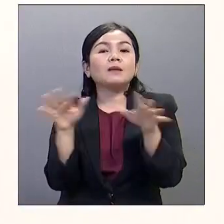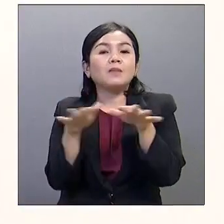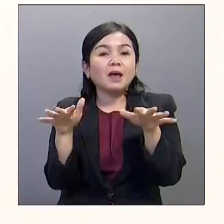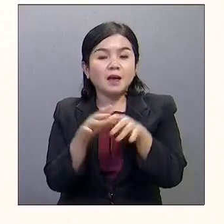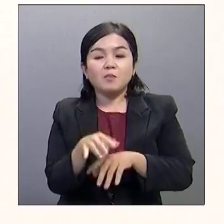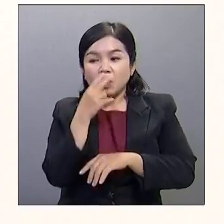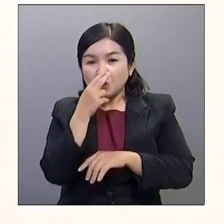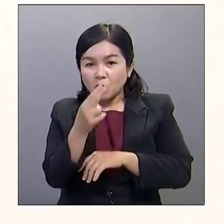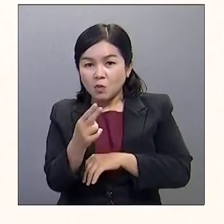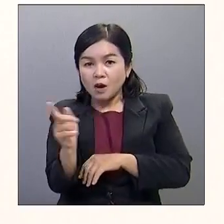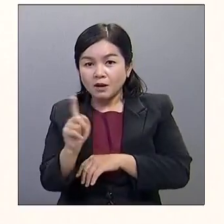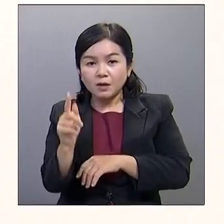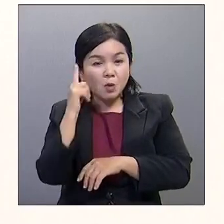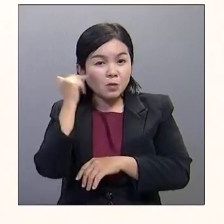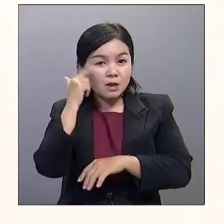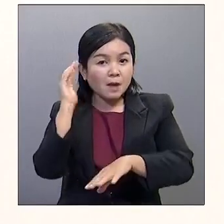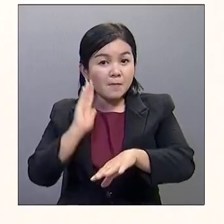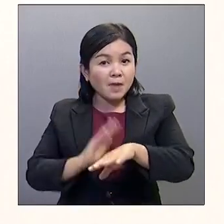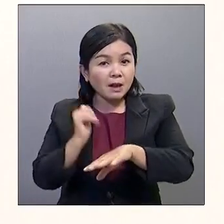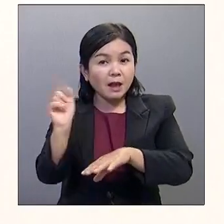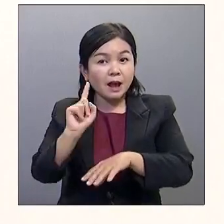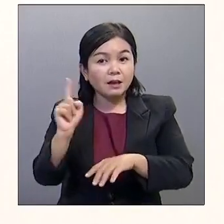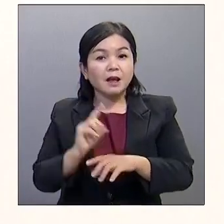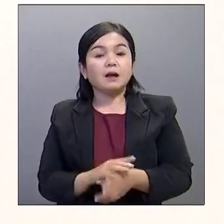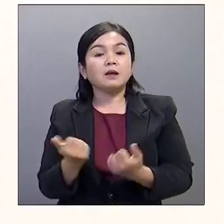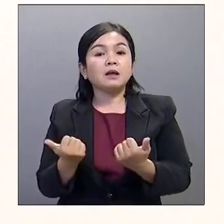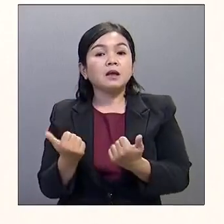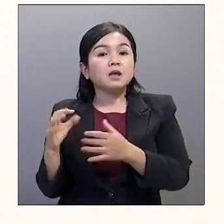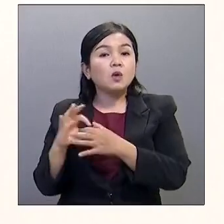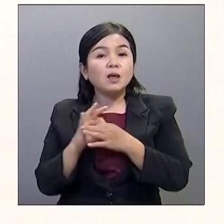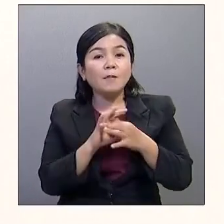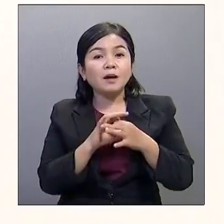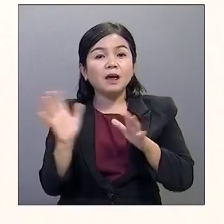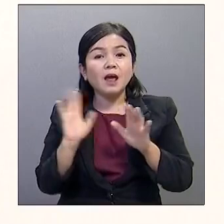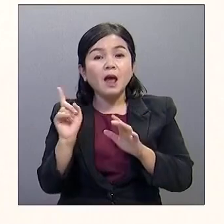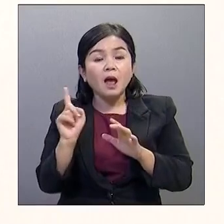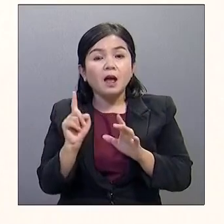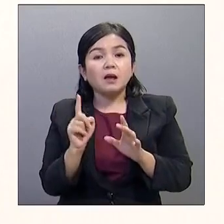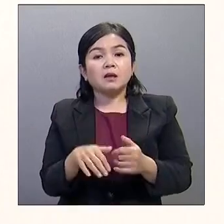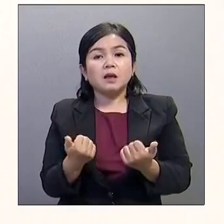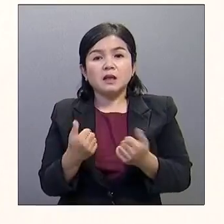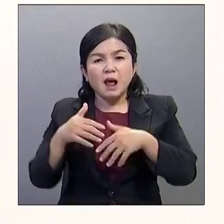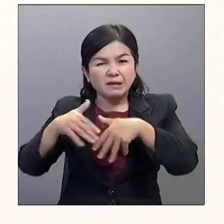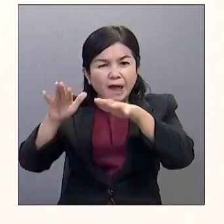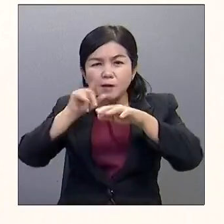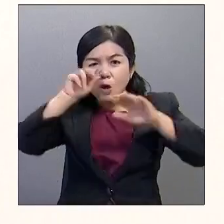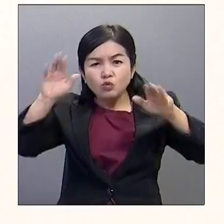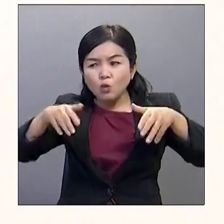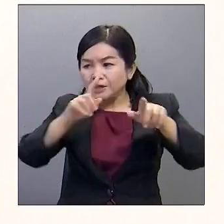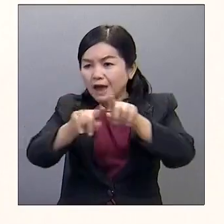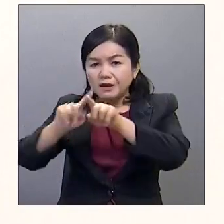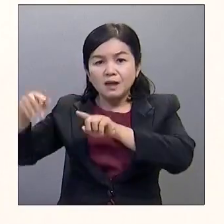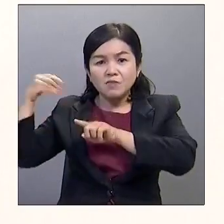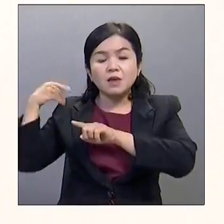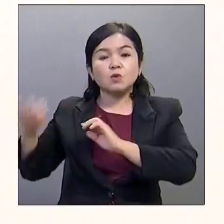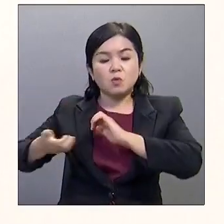งานประกวดภูมิปัญญาที่เกี่ยวกับหุ่นไล่กาของไทยกันหน่อยครับที่จังหวัดพิษณุโลกครับเขามีองค์กรเอกชนได้ร่วมมือกับมหาวิทยาลั